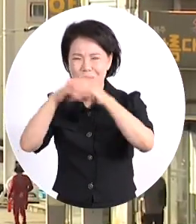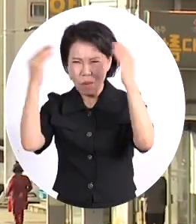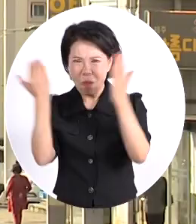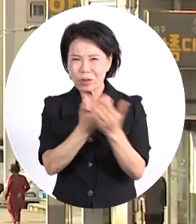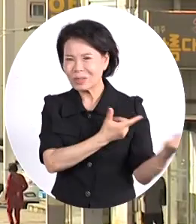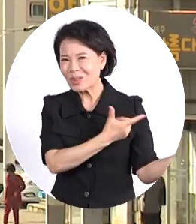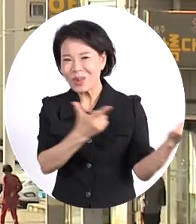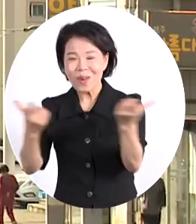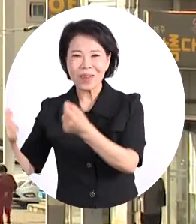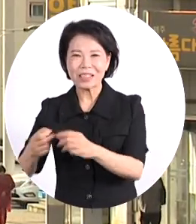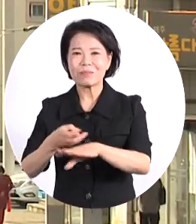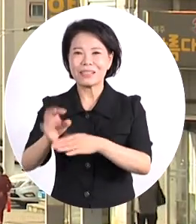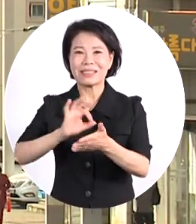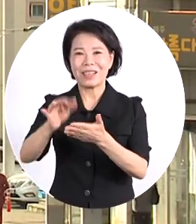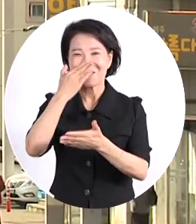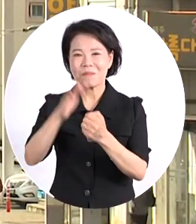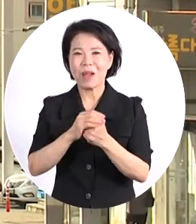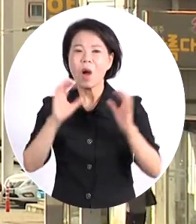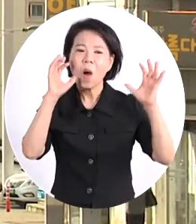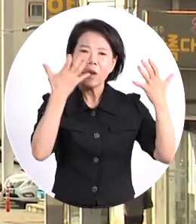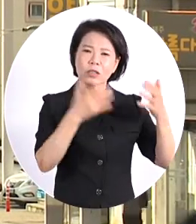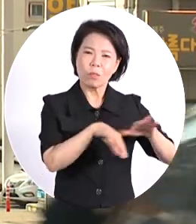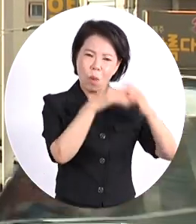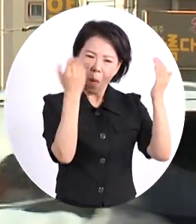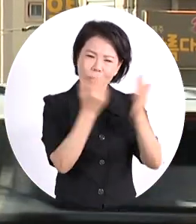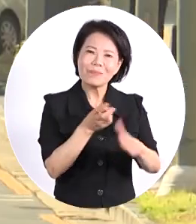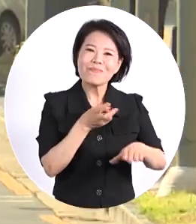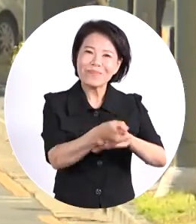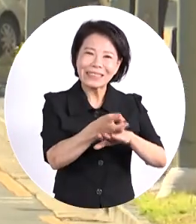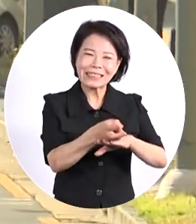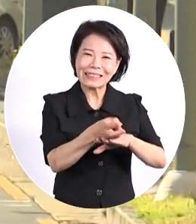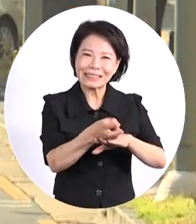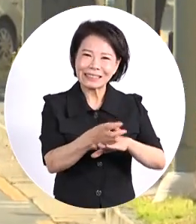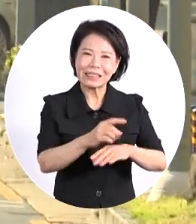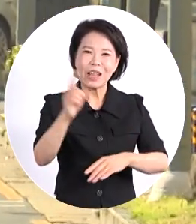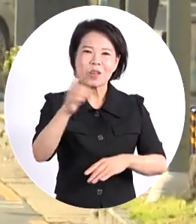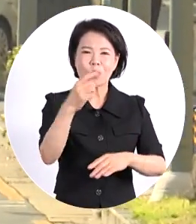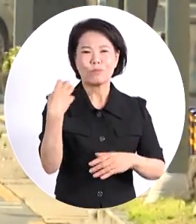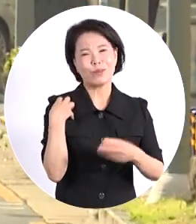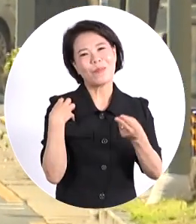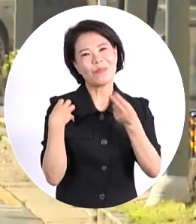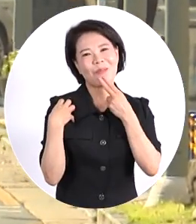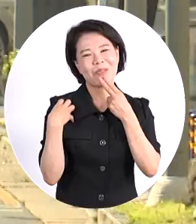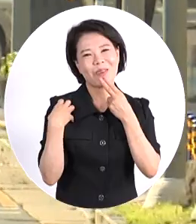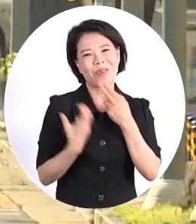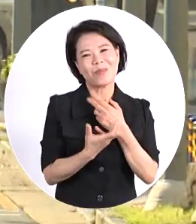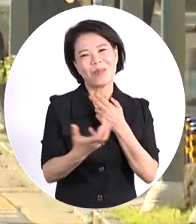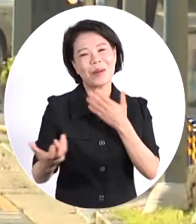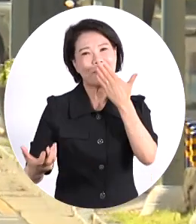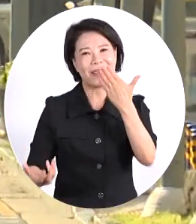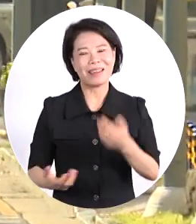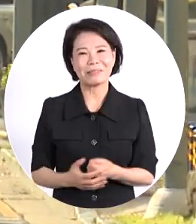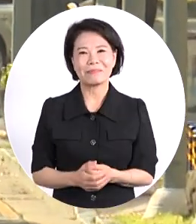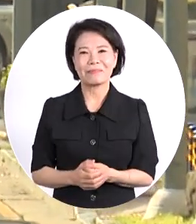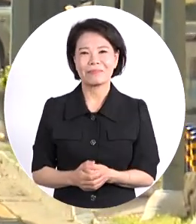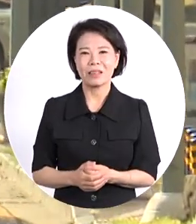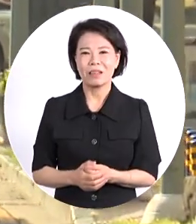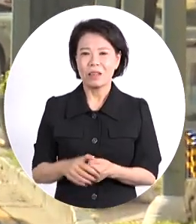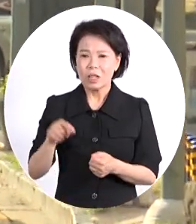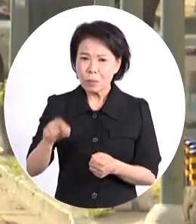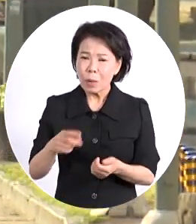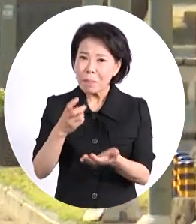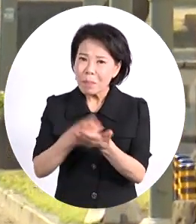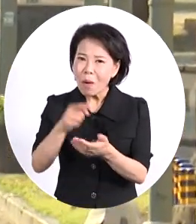없이 버스를 이용할 수 있으며 어린이도 모든 노선에서 요금 부담 없이 이동할 수 있습니다.